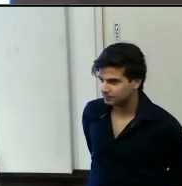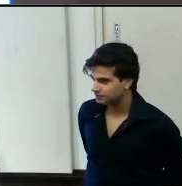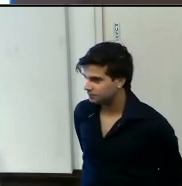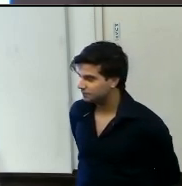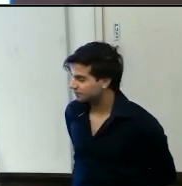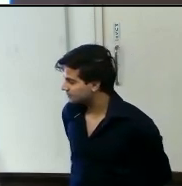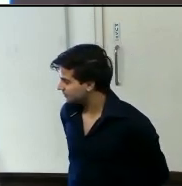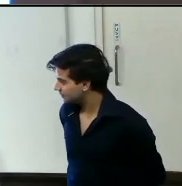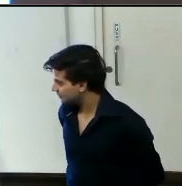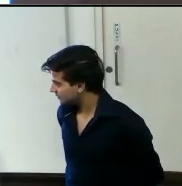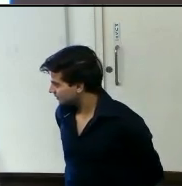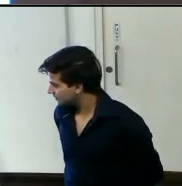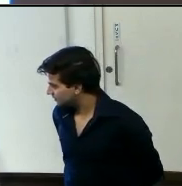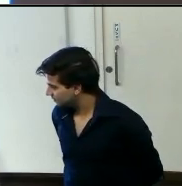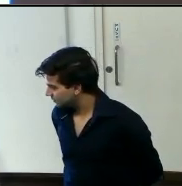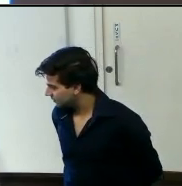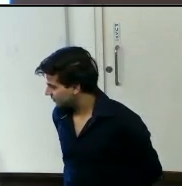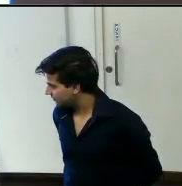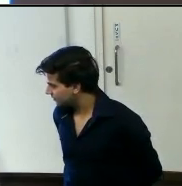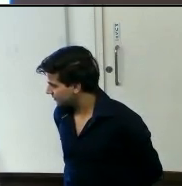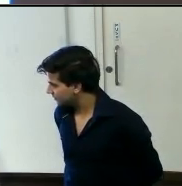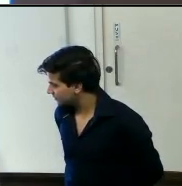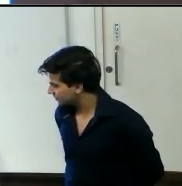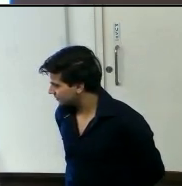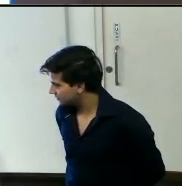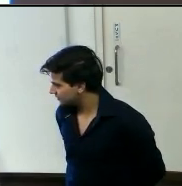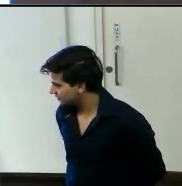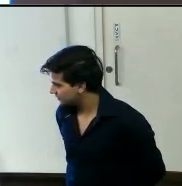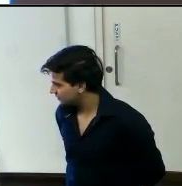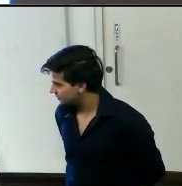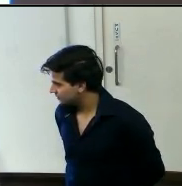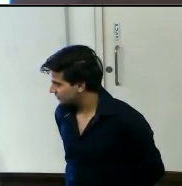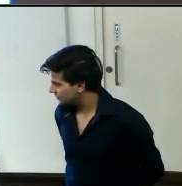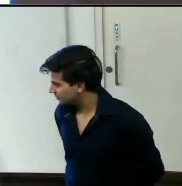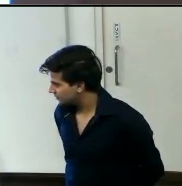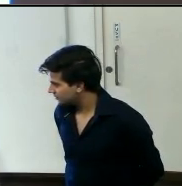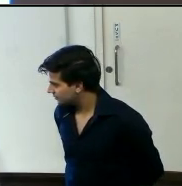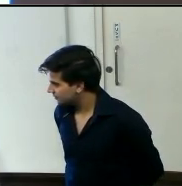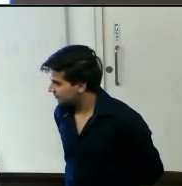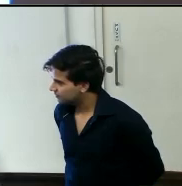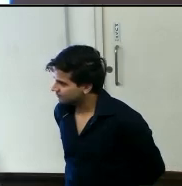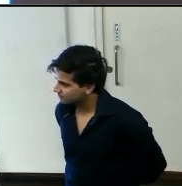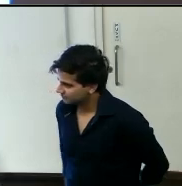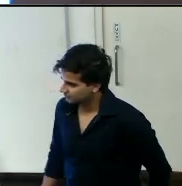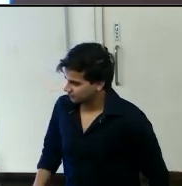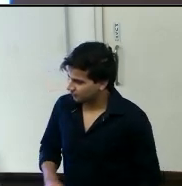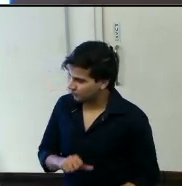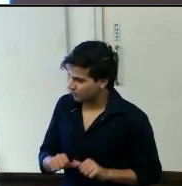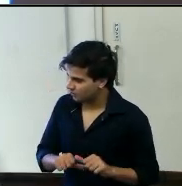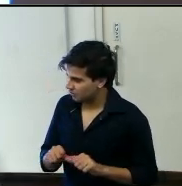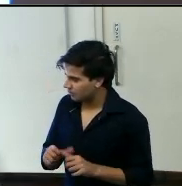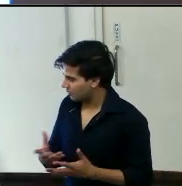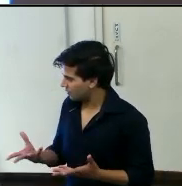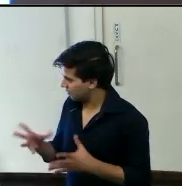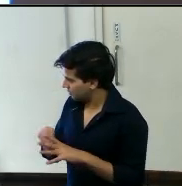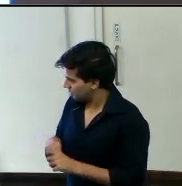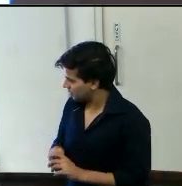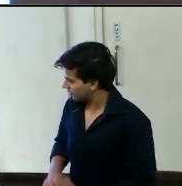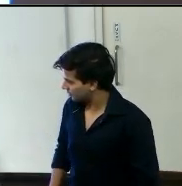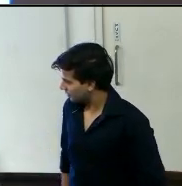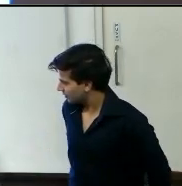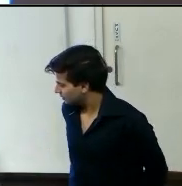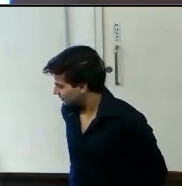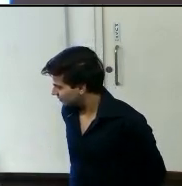ಮಾಡ್ತಾ ಮೀಡಿಯಮ್ಮು ಮತ್ತು ಆ ಪ್ರೋಸೆಸ್ಸಲ್ಲಿ ಲಾಟ್ ಆಫ್ ಥಿಂಗ್ಸ್ ಕಮ್ ಟುಗೆದರ್. ಆ್ಯಂಡ್ ದೆನ್ ಕೆಲವು ಸಲ ವರ್ಕ್ ಮಾಡಿದಾಗಲೂ